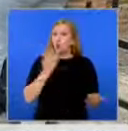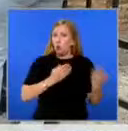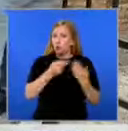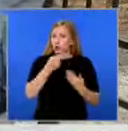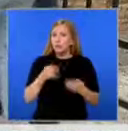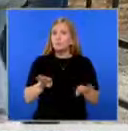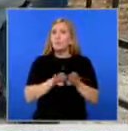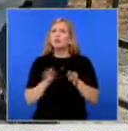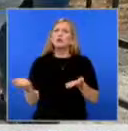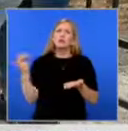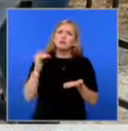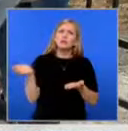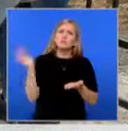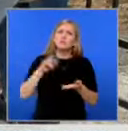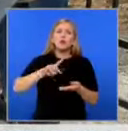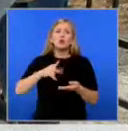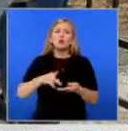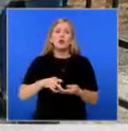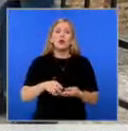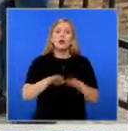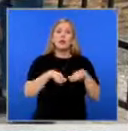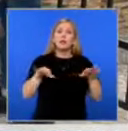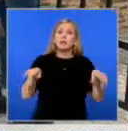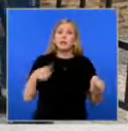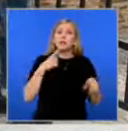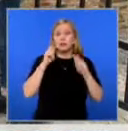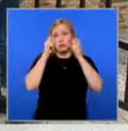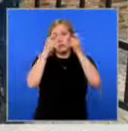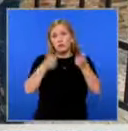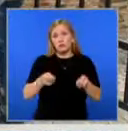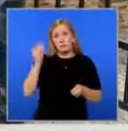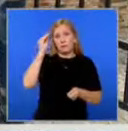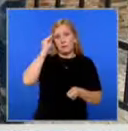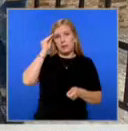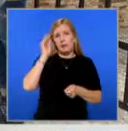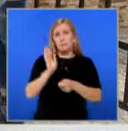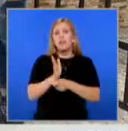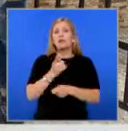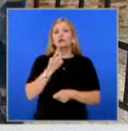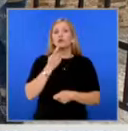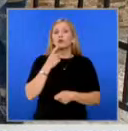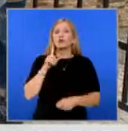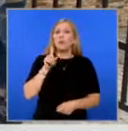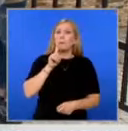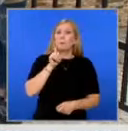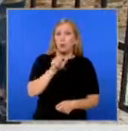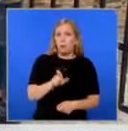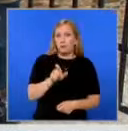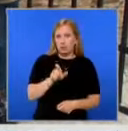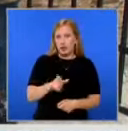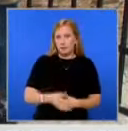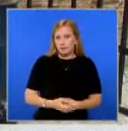дошли деца и от други столични училища за да почетат паметта на 15 годишното момче